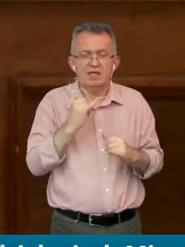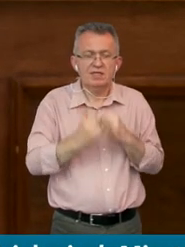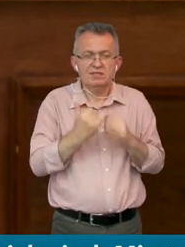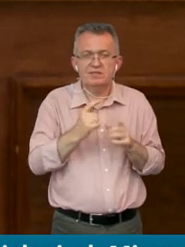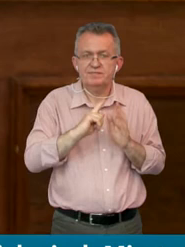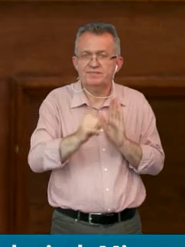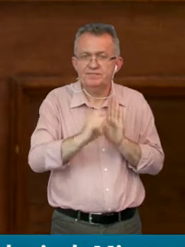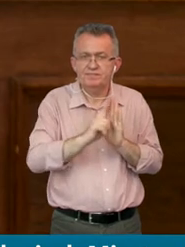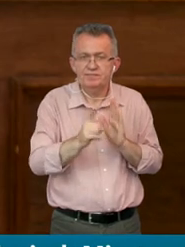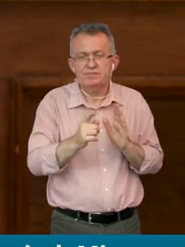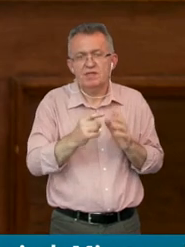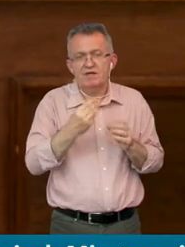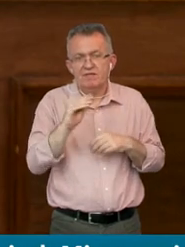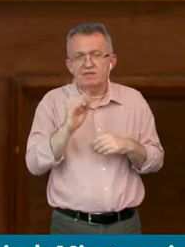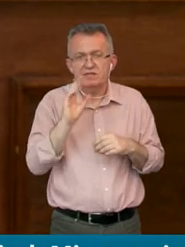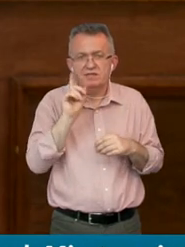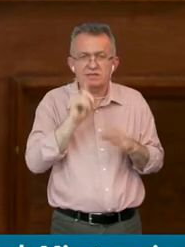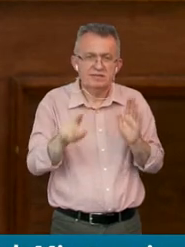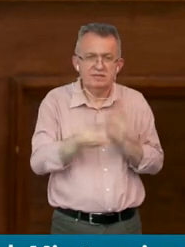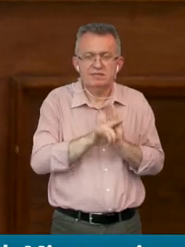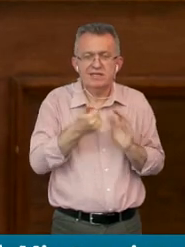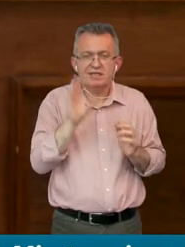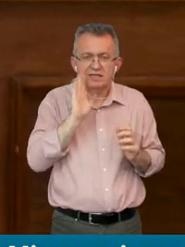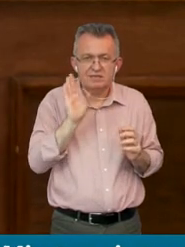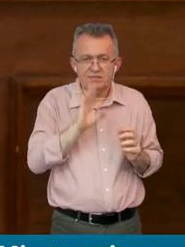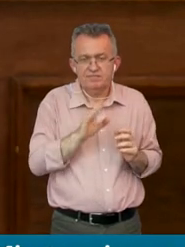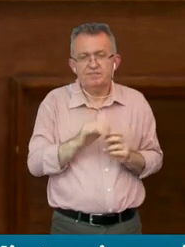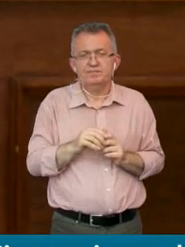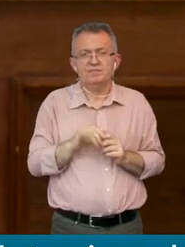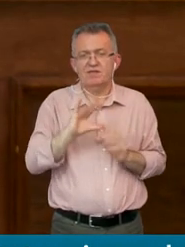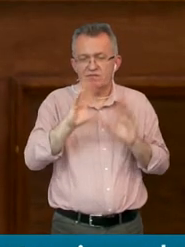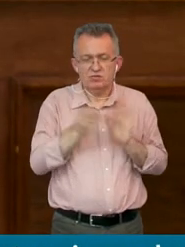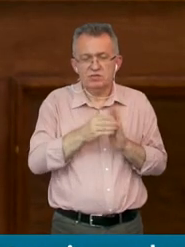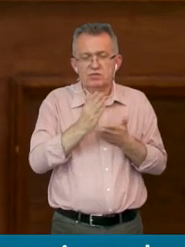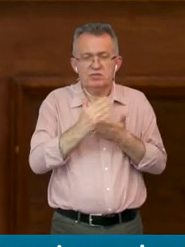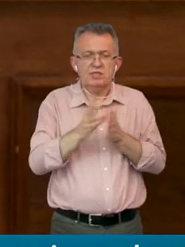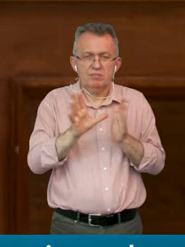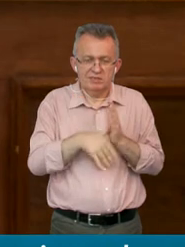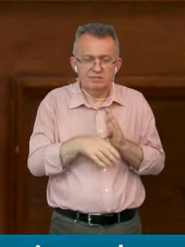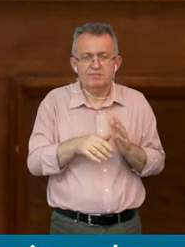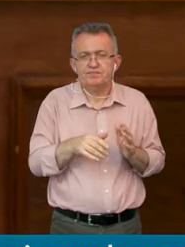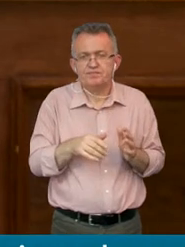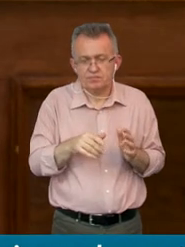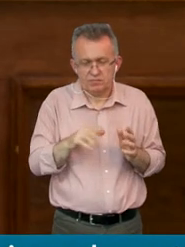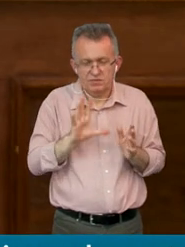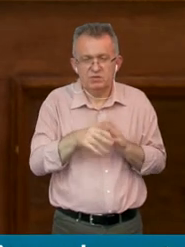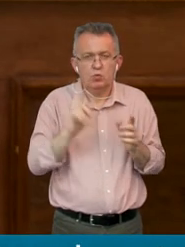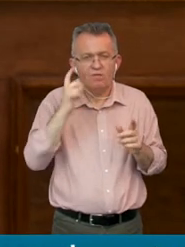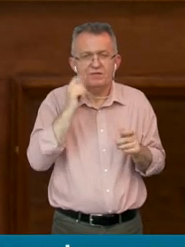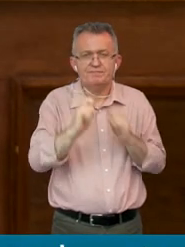częstotliwość standardowa no, jest utrzymywana taka sama we wszystkich częściach miasta, poza kluczowymi